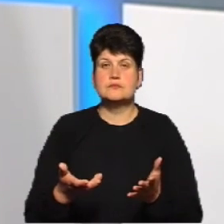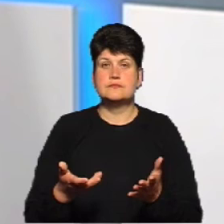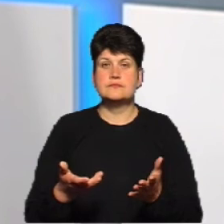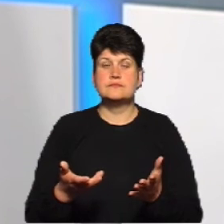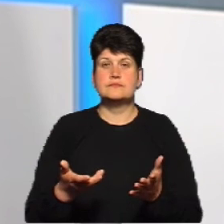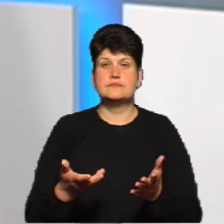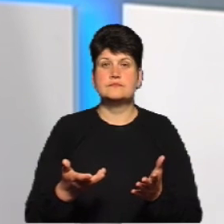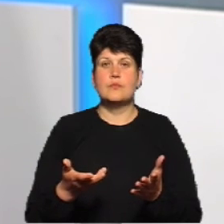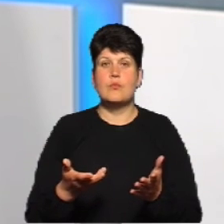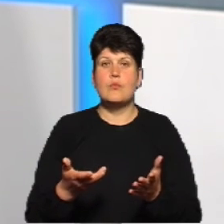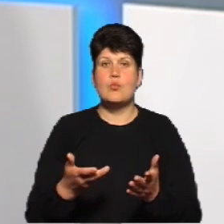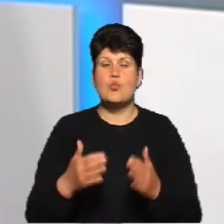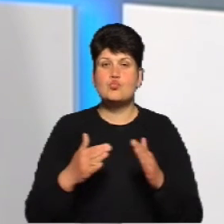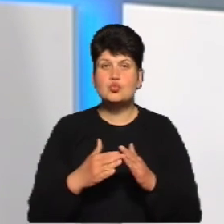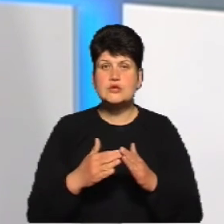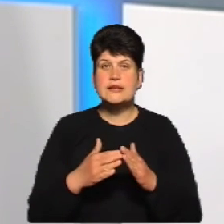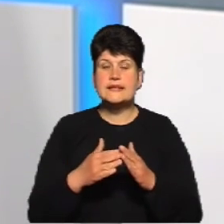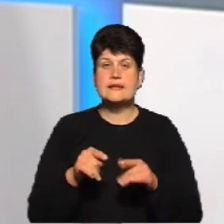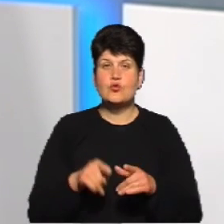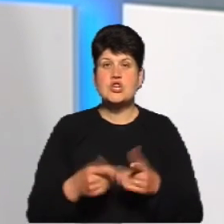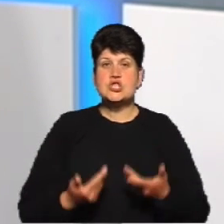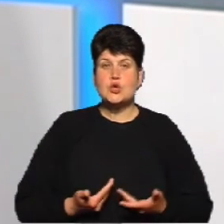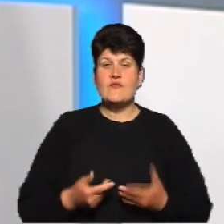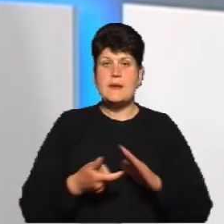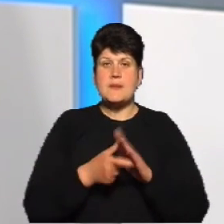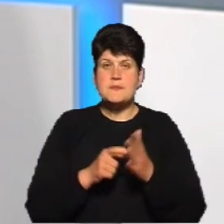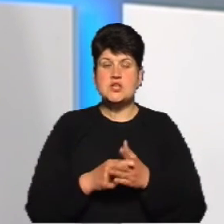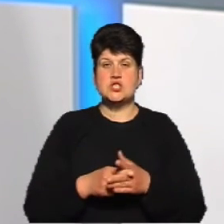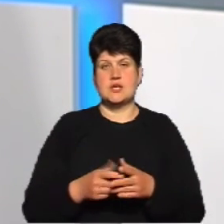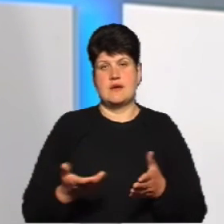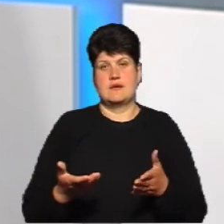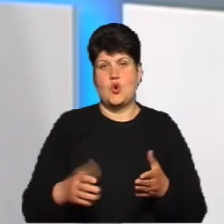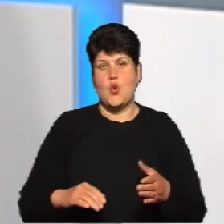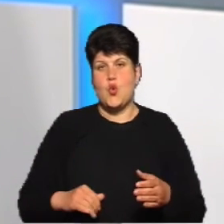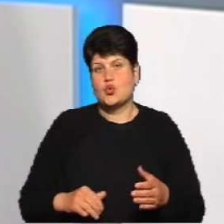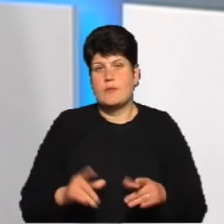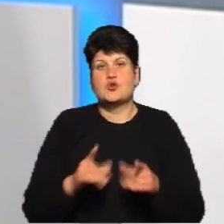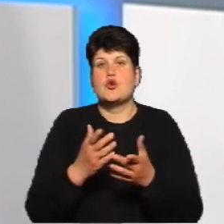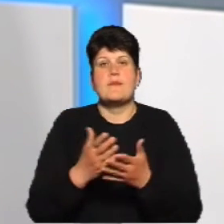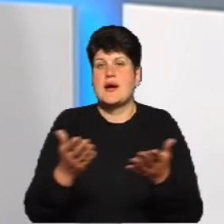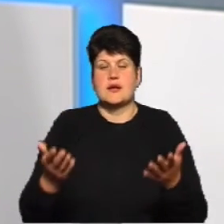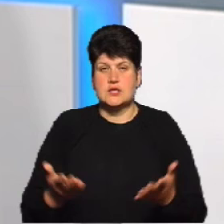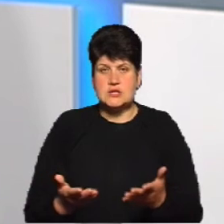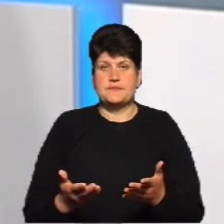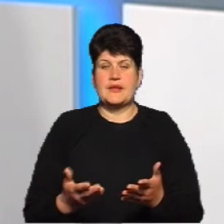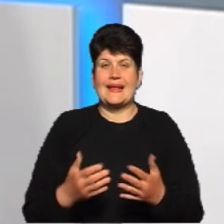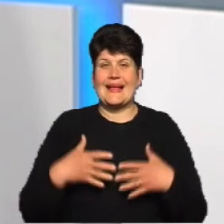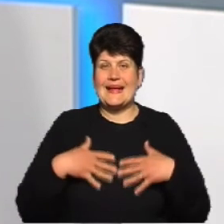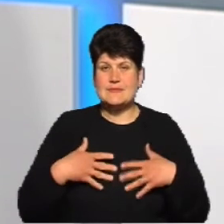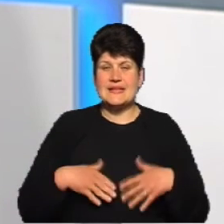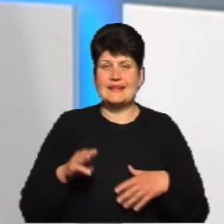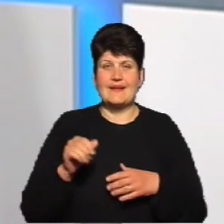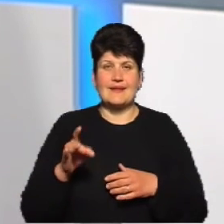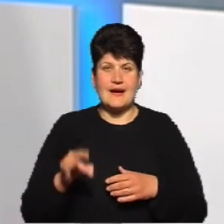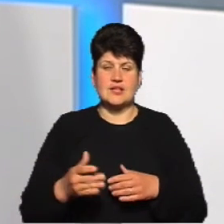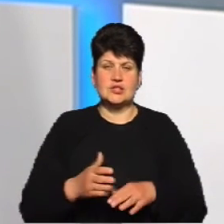будинки і взагалі твої житлові приміщення, худоба і все, що ти маєш. Звичайно, що кримські татари, проживаючи такий довгий період